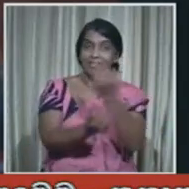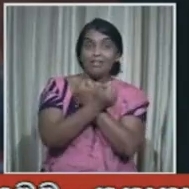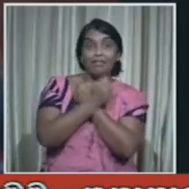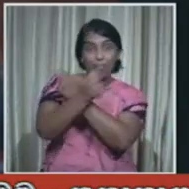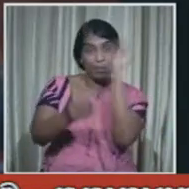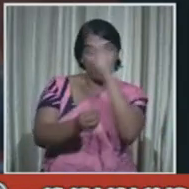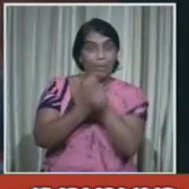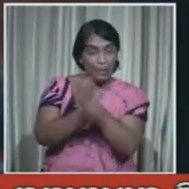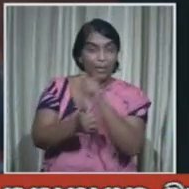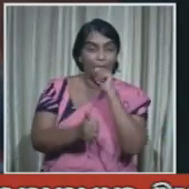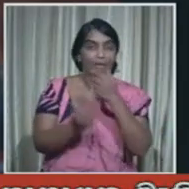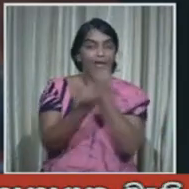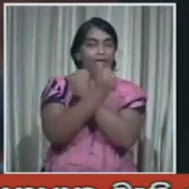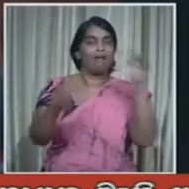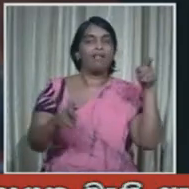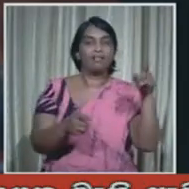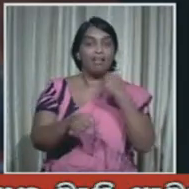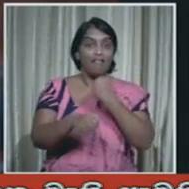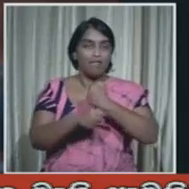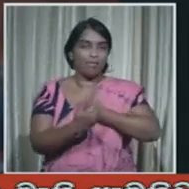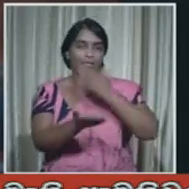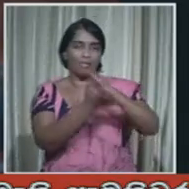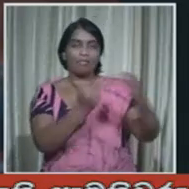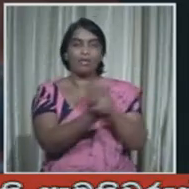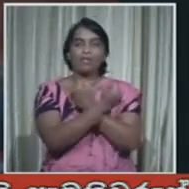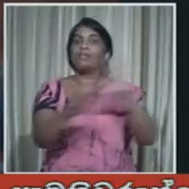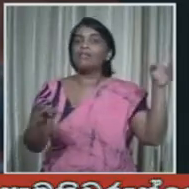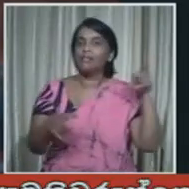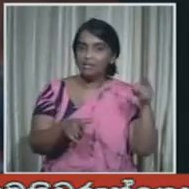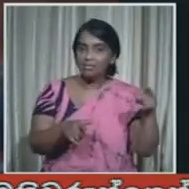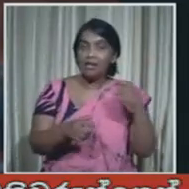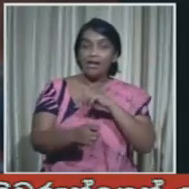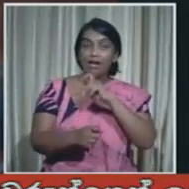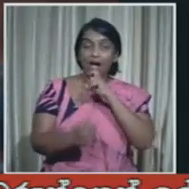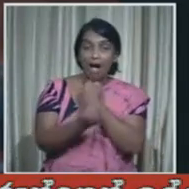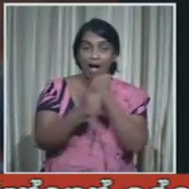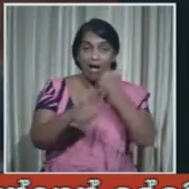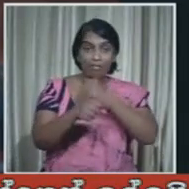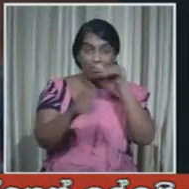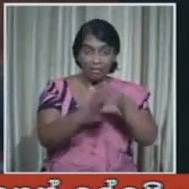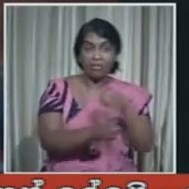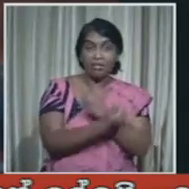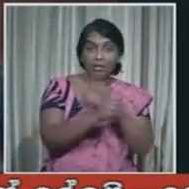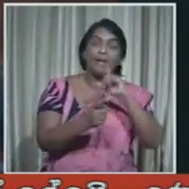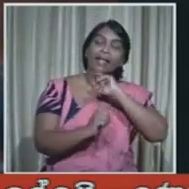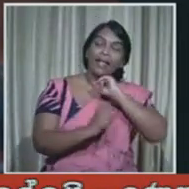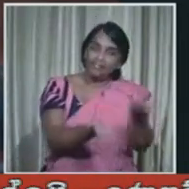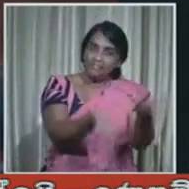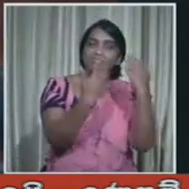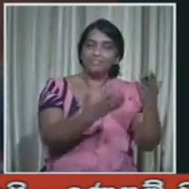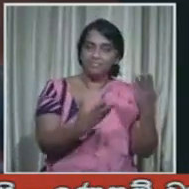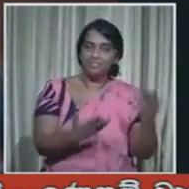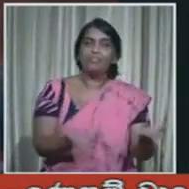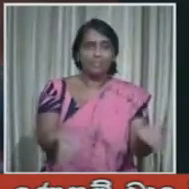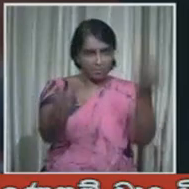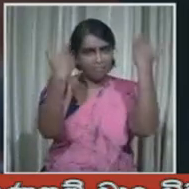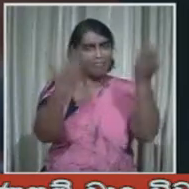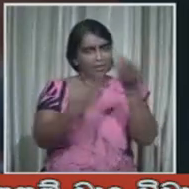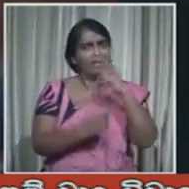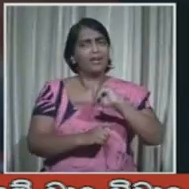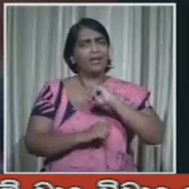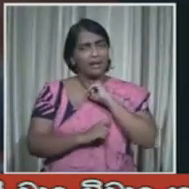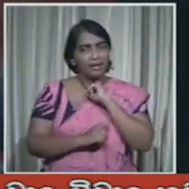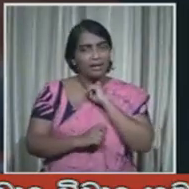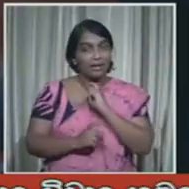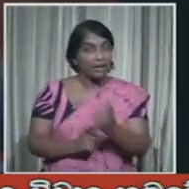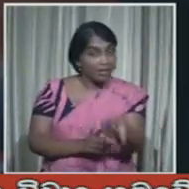හිටපු කෙනානේ ආණ්ඩුව ඇවිල්ලානේ නඩුව නිදහස් කරගත්තේ ආණ්ඩුව ඇවිල්ලා නඩුව නිදහස් කරගත්තු කෙනා මට කෑ ගන්න නැත්තම් කවුද කෑ ගන්න නැගිටින්නක බලන්න මේ